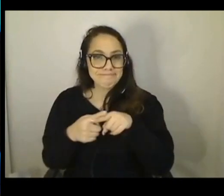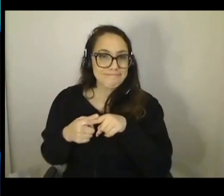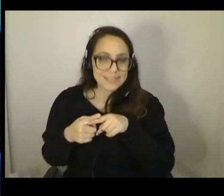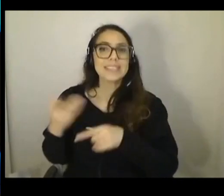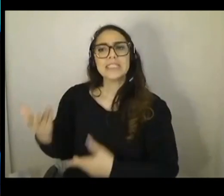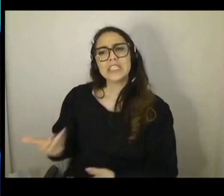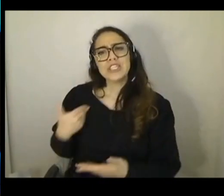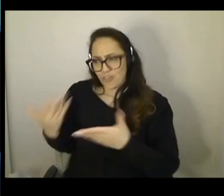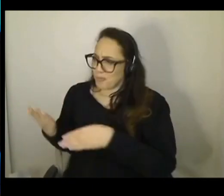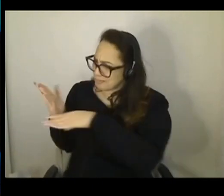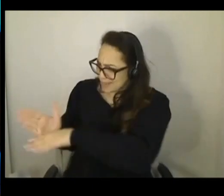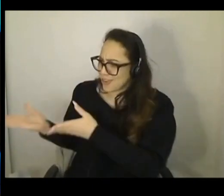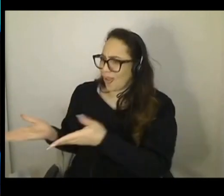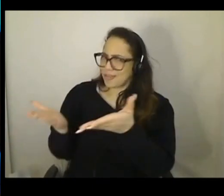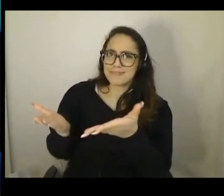vous présenter en nous